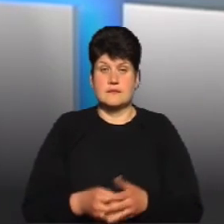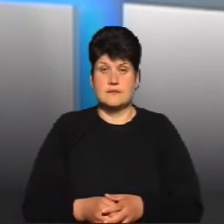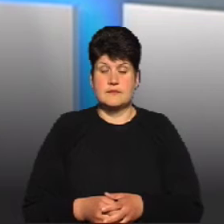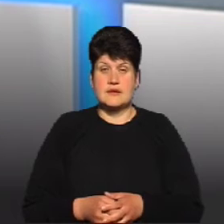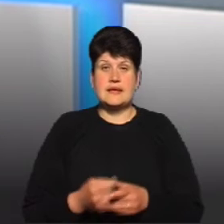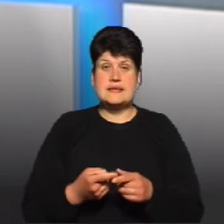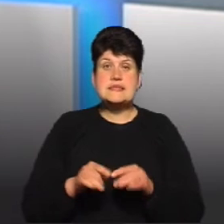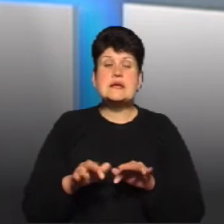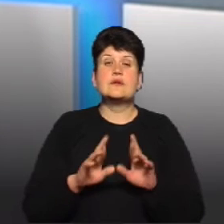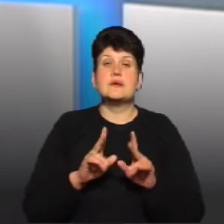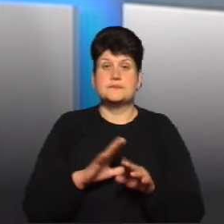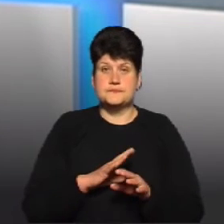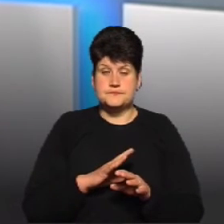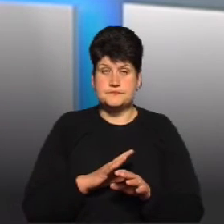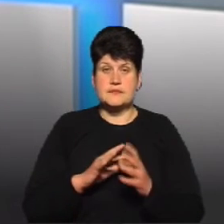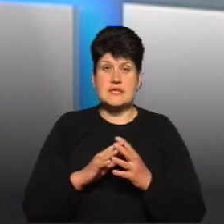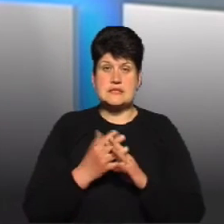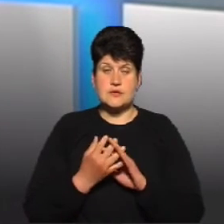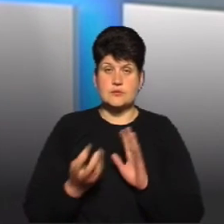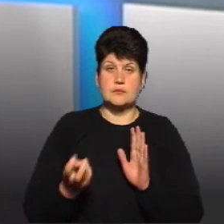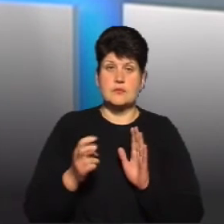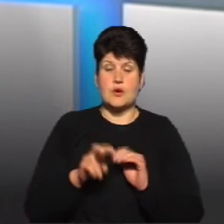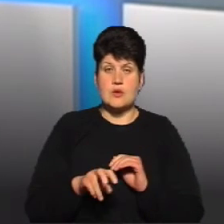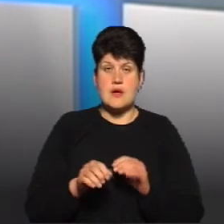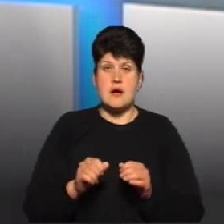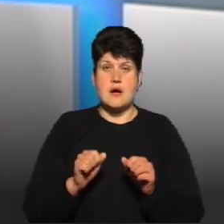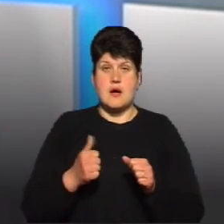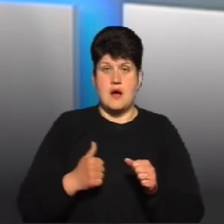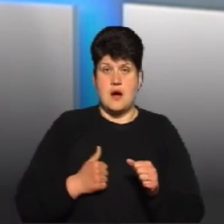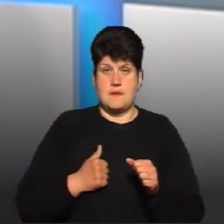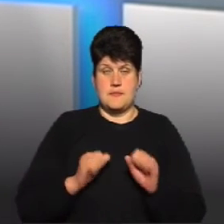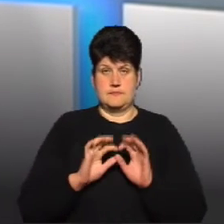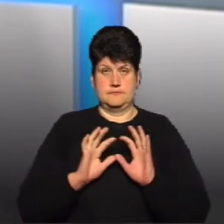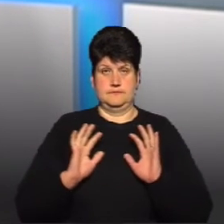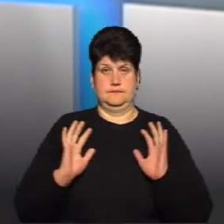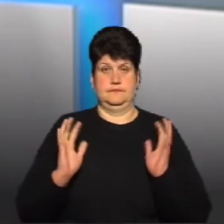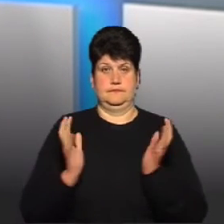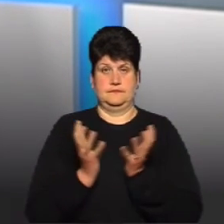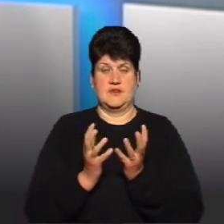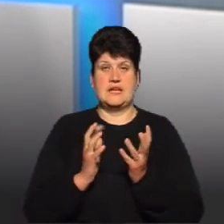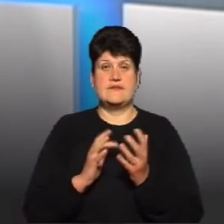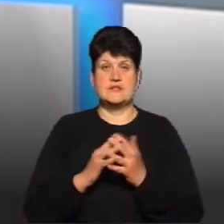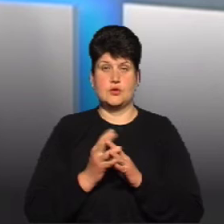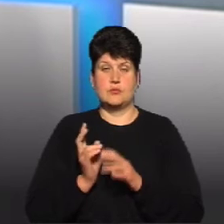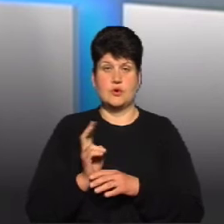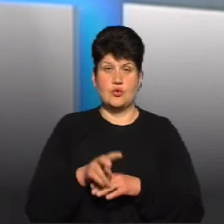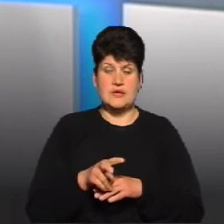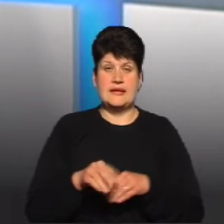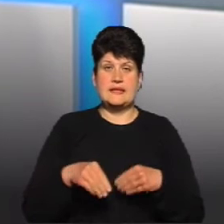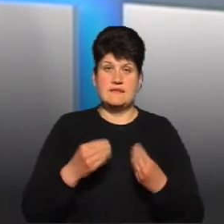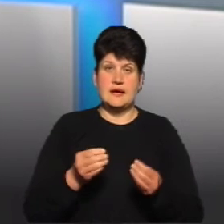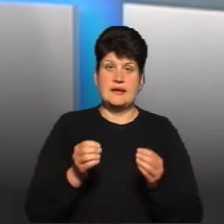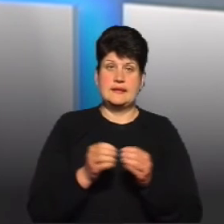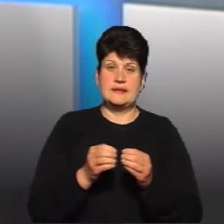відбувалися? В село заходила армія, оточувала село, заходила в кожну хату і давала від 10 до півгодини на збори